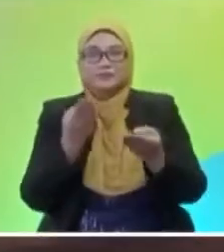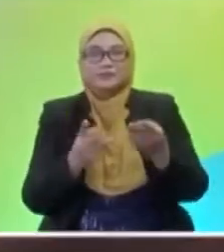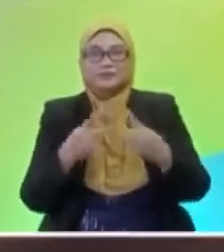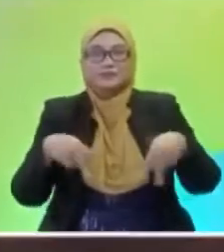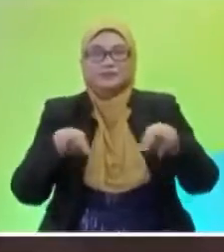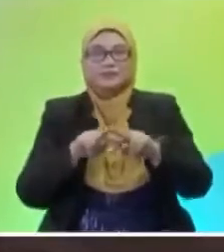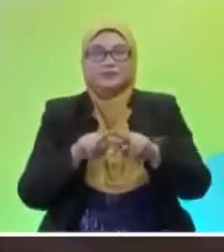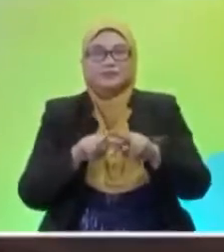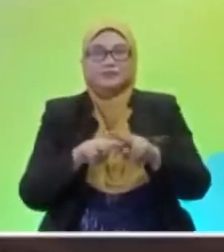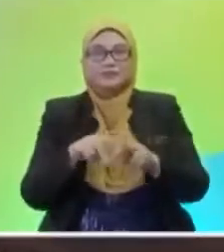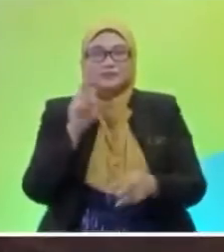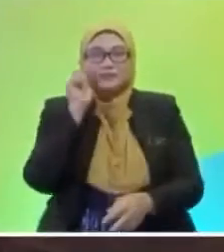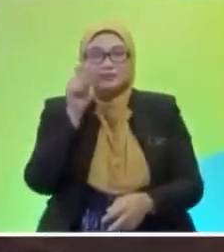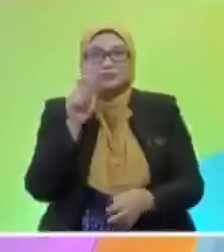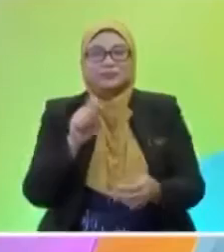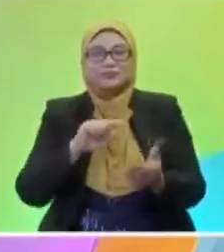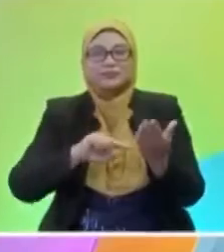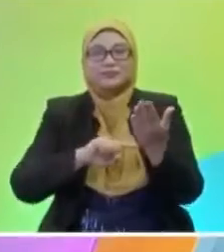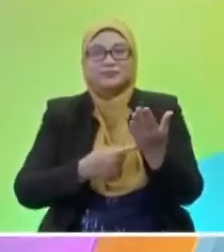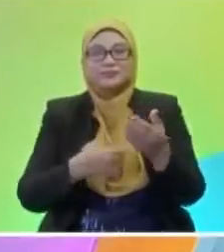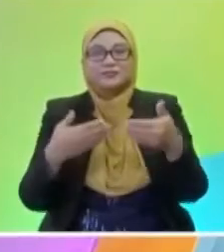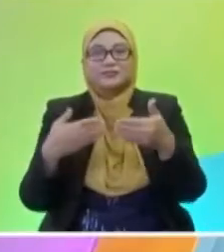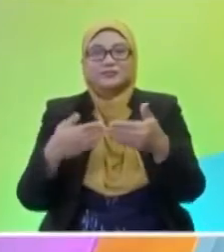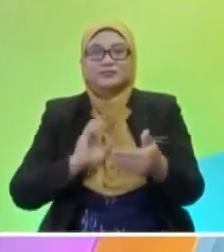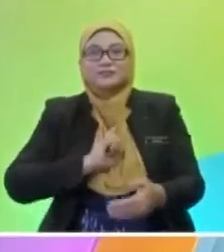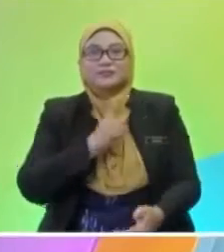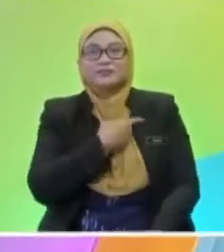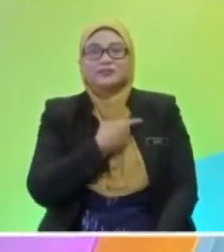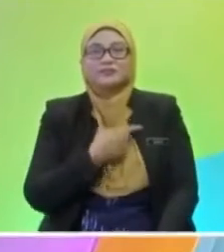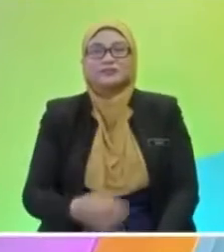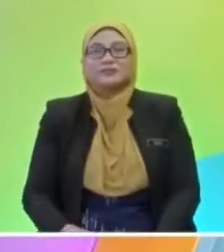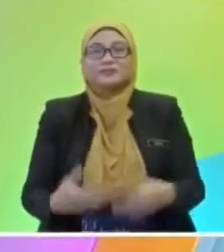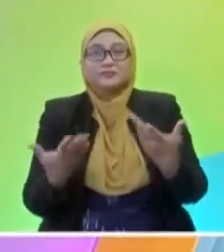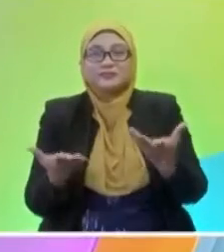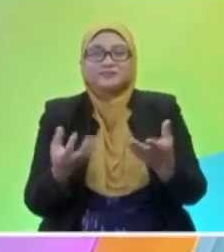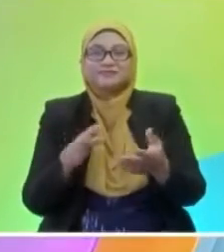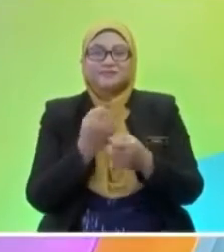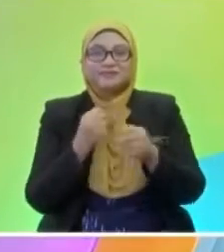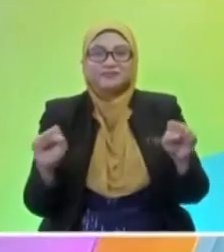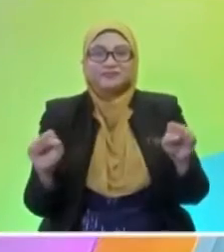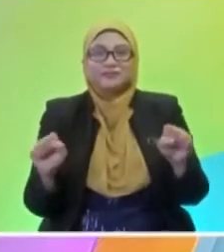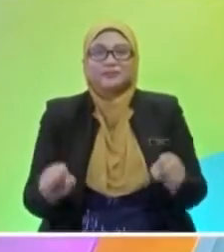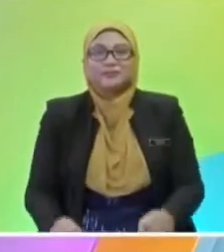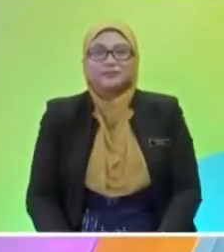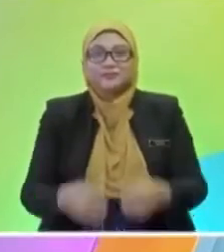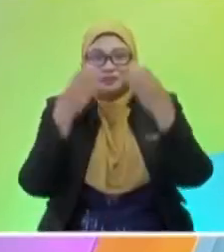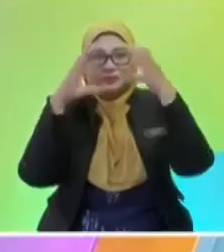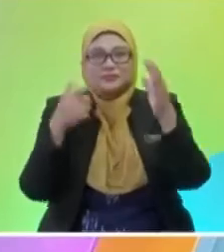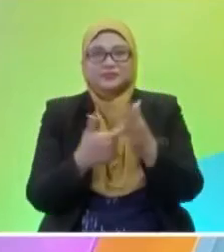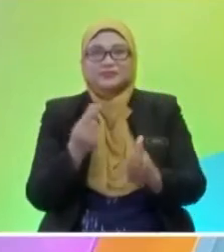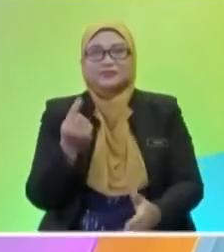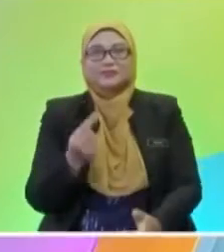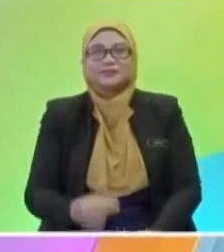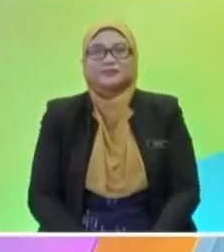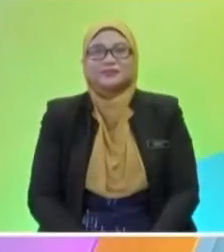semula penyambungan kita. Okey. Okey, Syafiqah macam mana? Dah siap belum? Dah siap cikgu. Dah siap belum? Okey. Cikgu lagi sikit ni. Saya